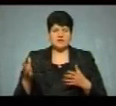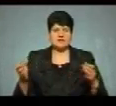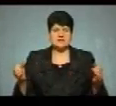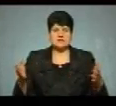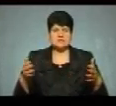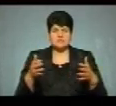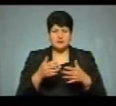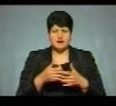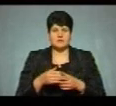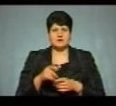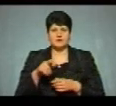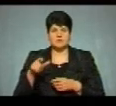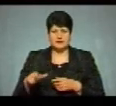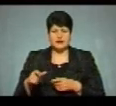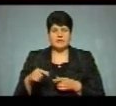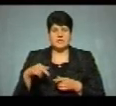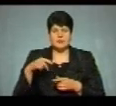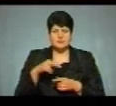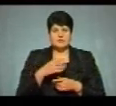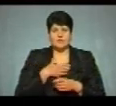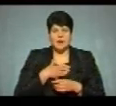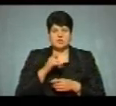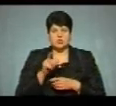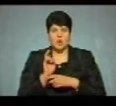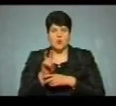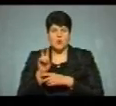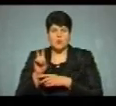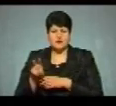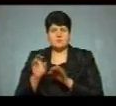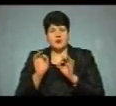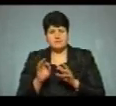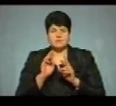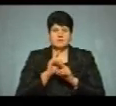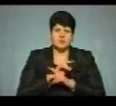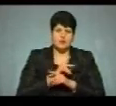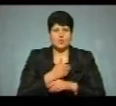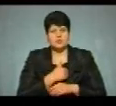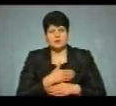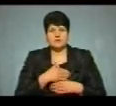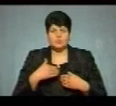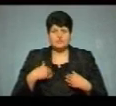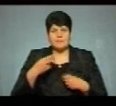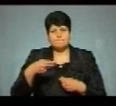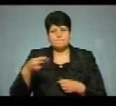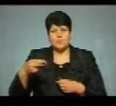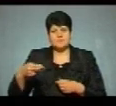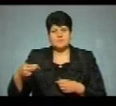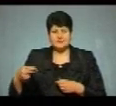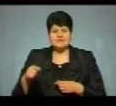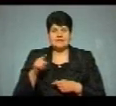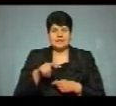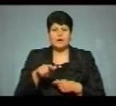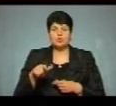двох чоловіків, пішли по наших людях. Чи правда, чи неправда, хіли вони, чи не хіли, вони попідписували тих